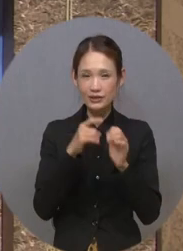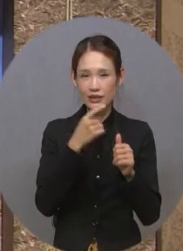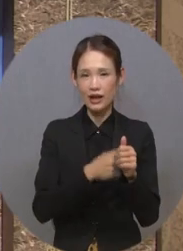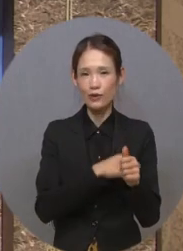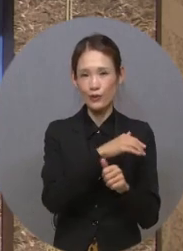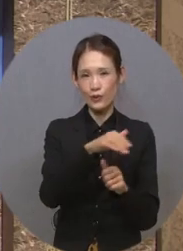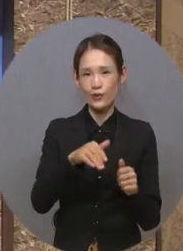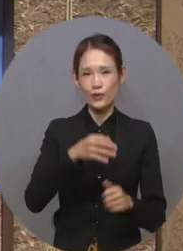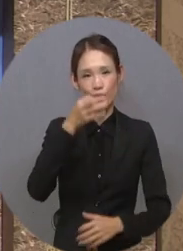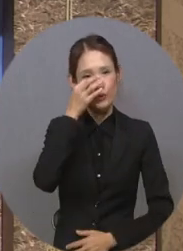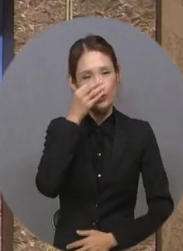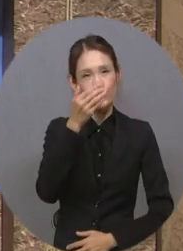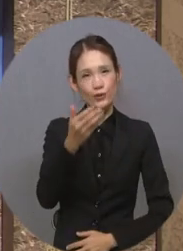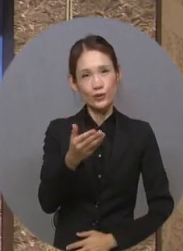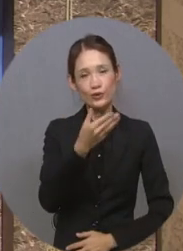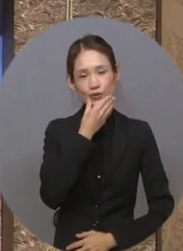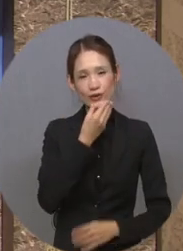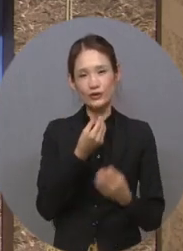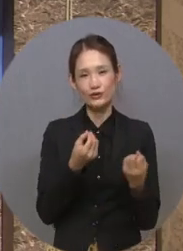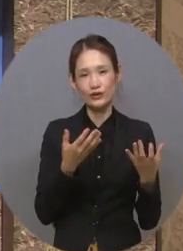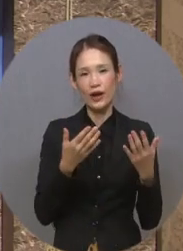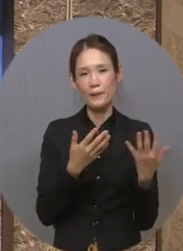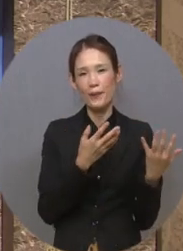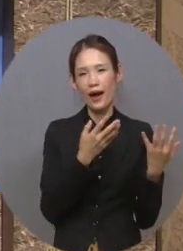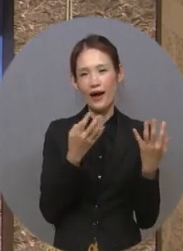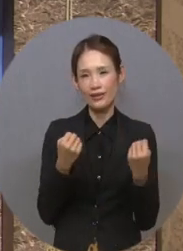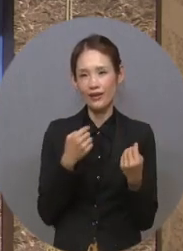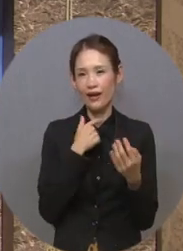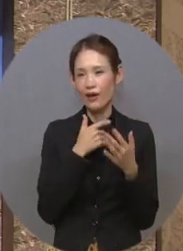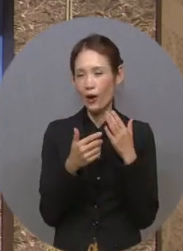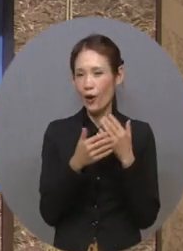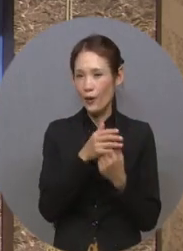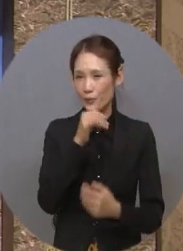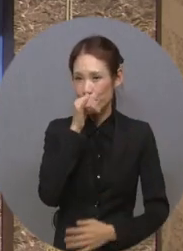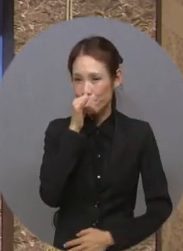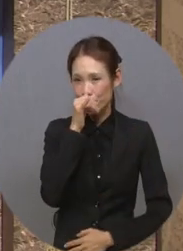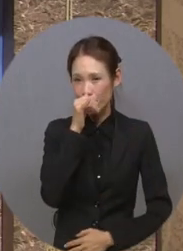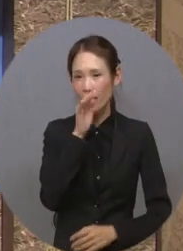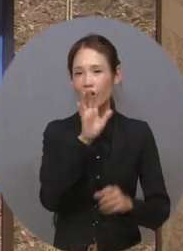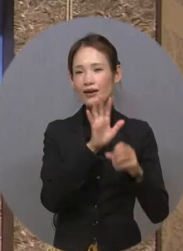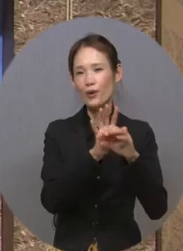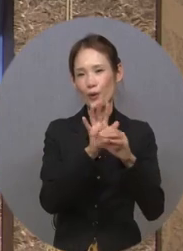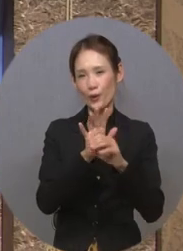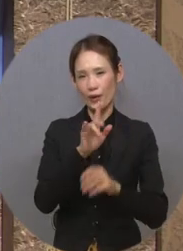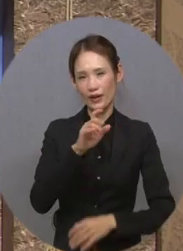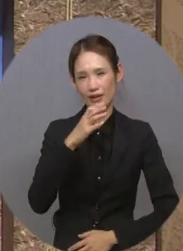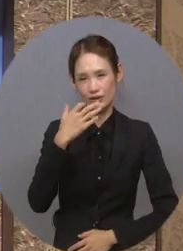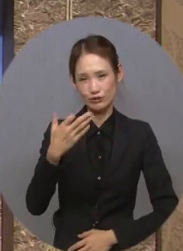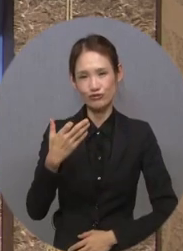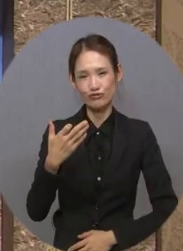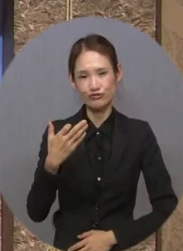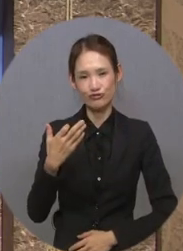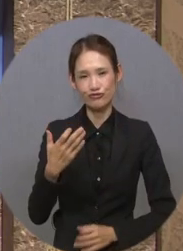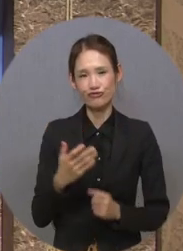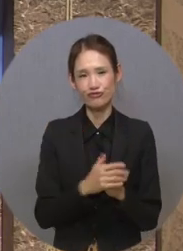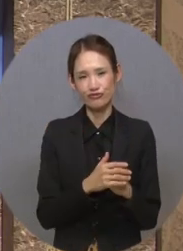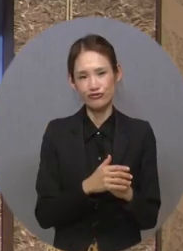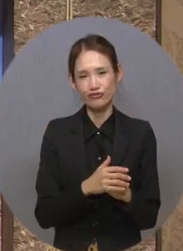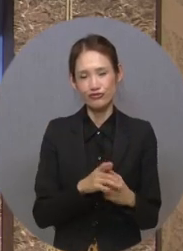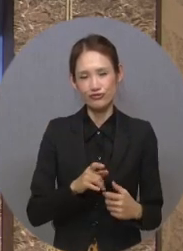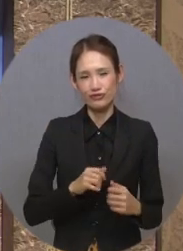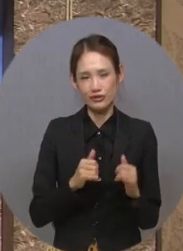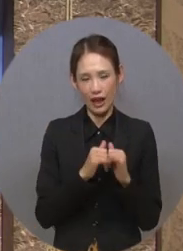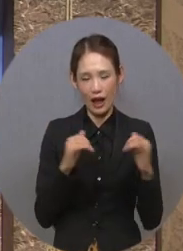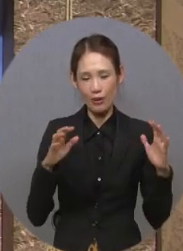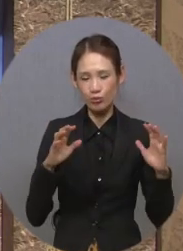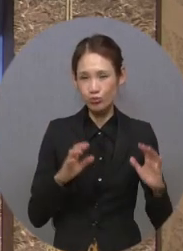좀 보여주고 그러려고 이제 축제를 많이 했었는데 네. 뭐 코로나 때문에 뭐 솔직히 사람을 모이는